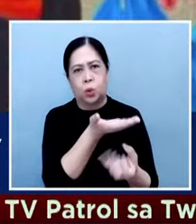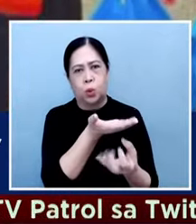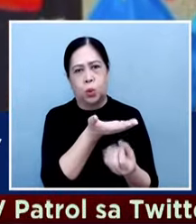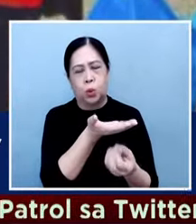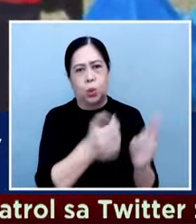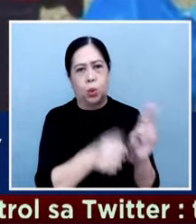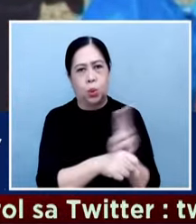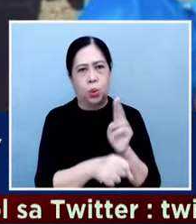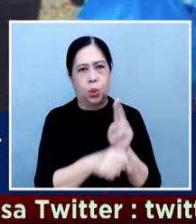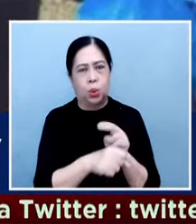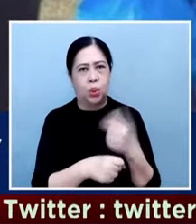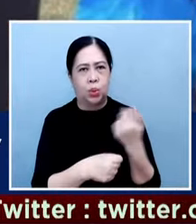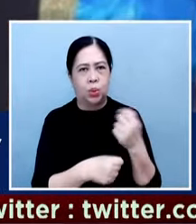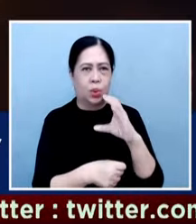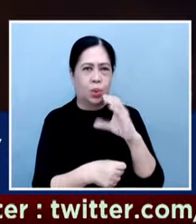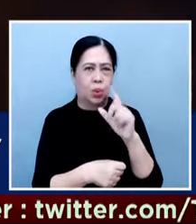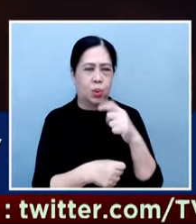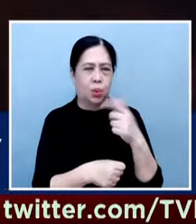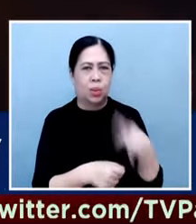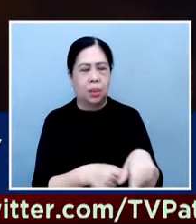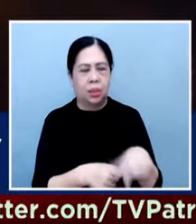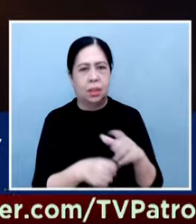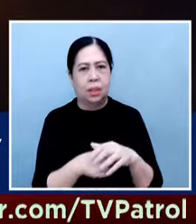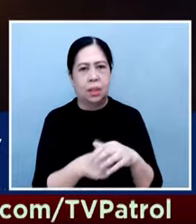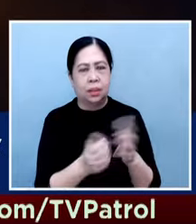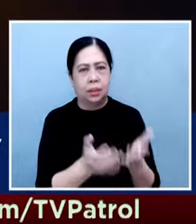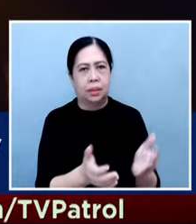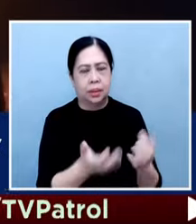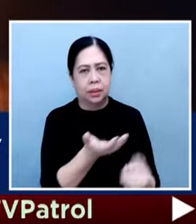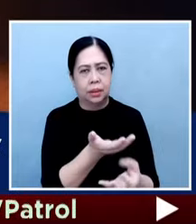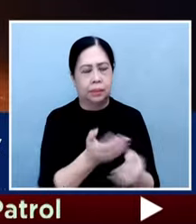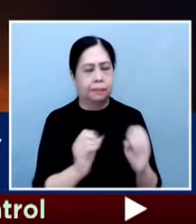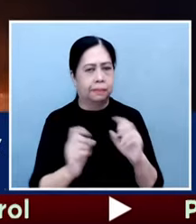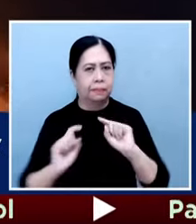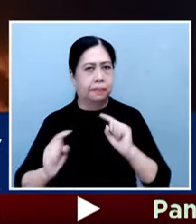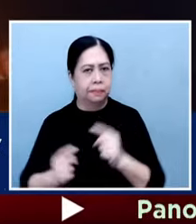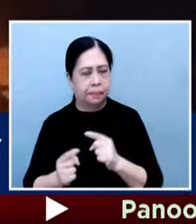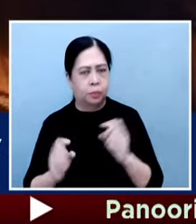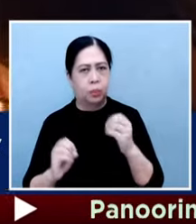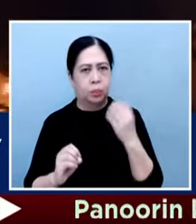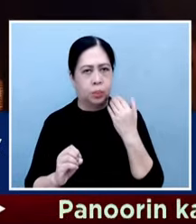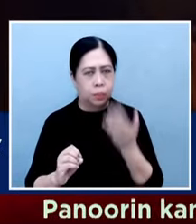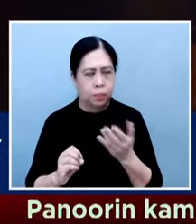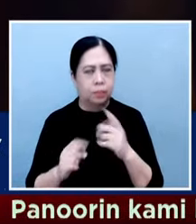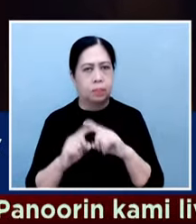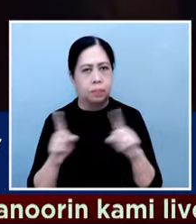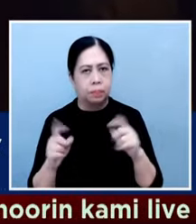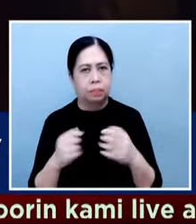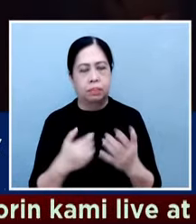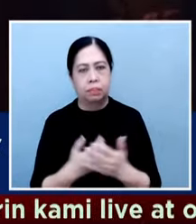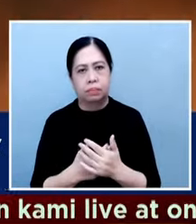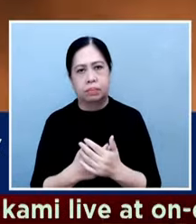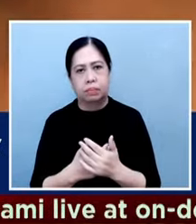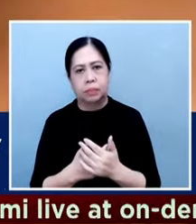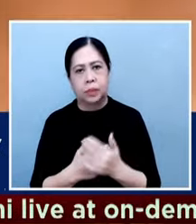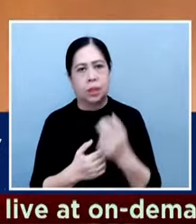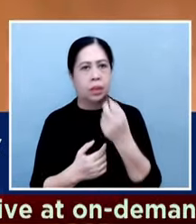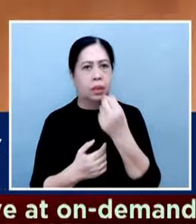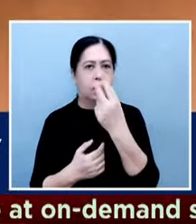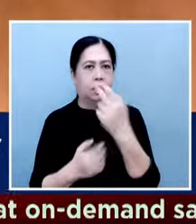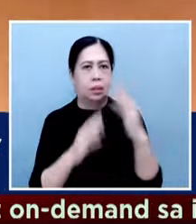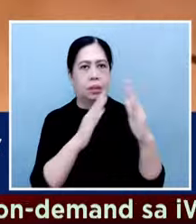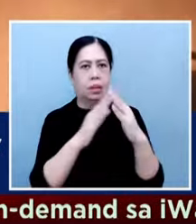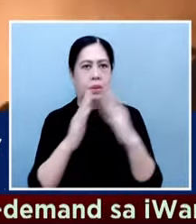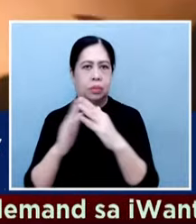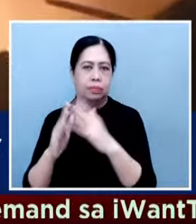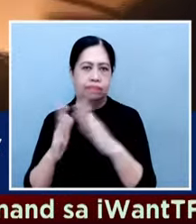ang deuling na kalan. Walang naiulat na nasaktan o nasawi pero umabot na po sa 13 bahay ang